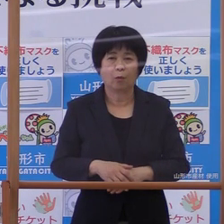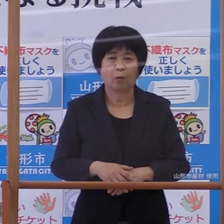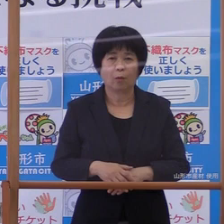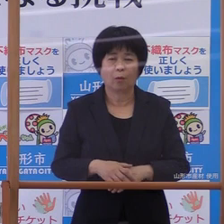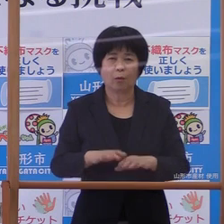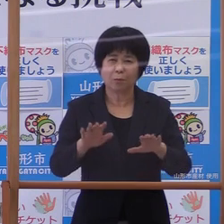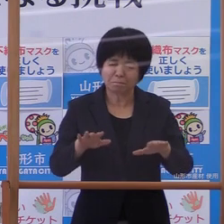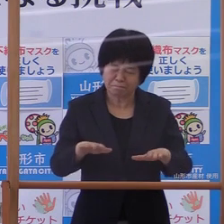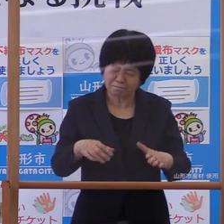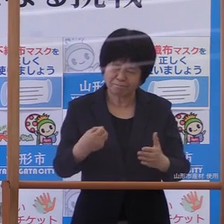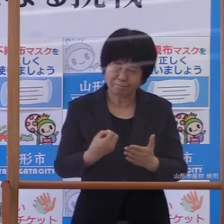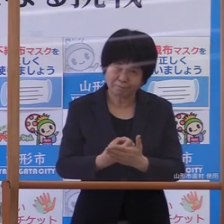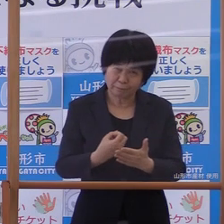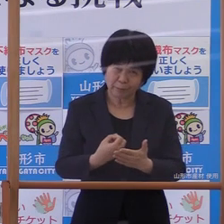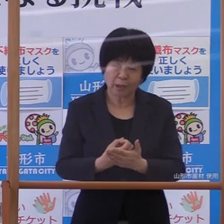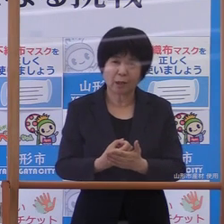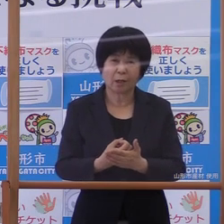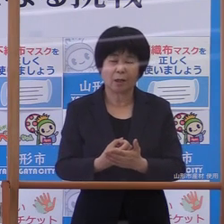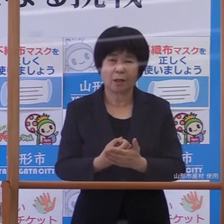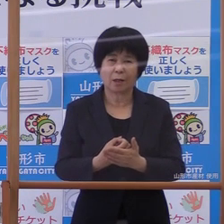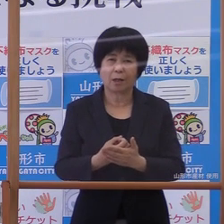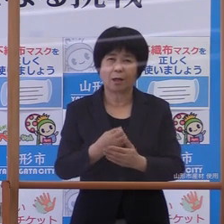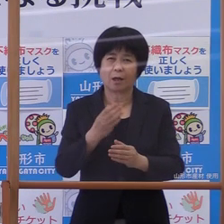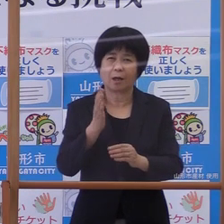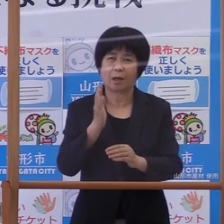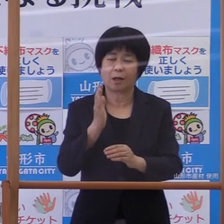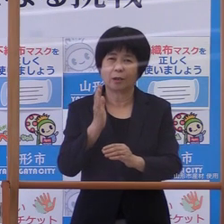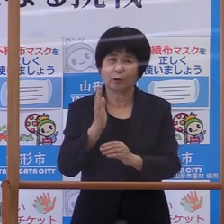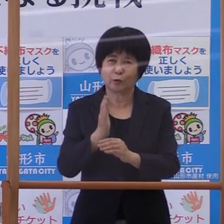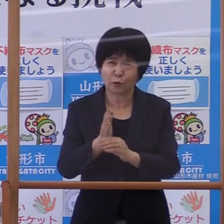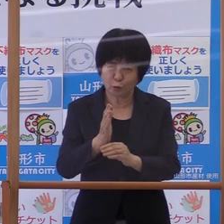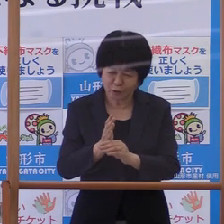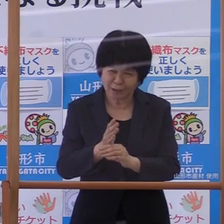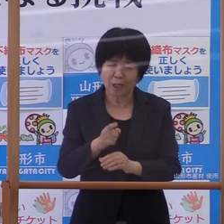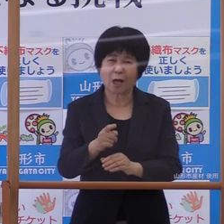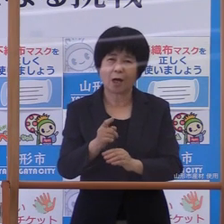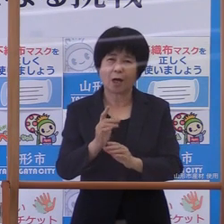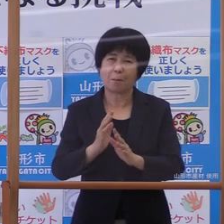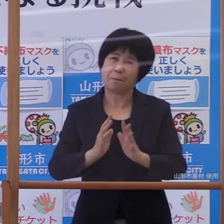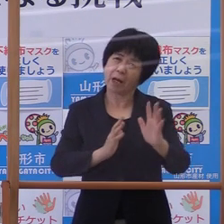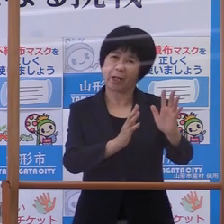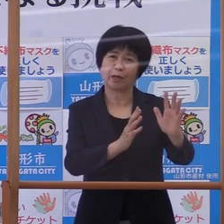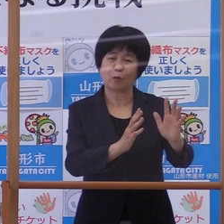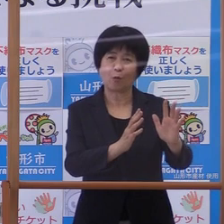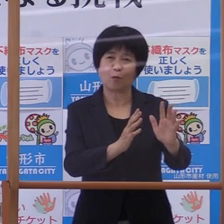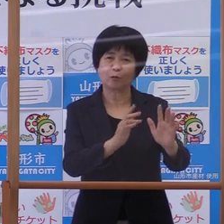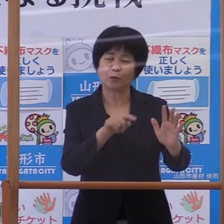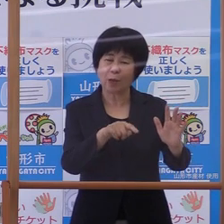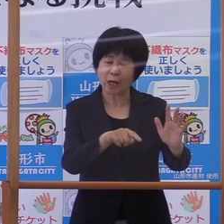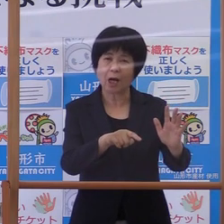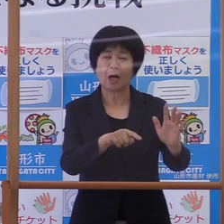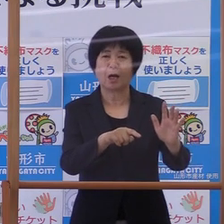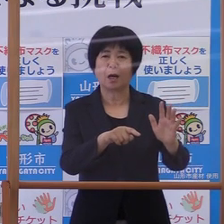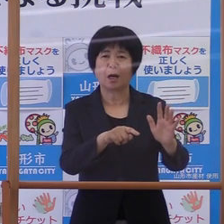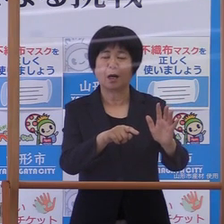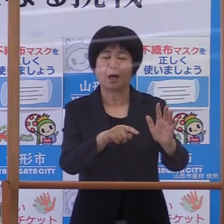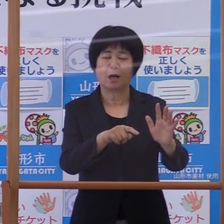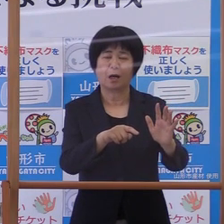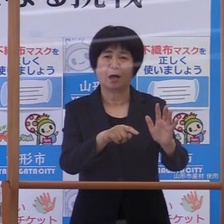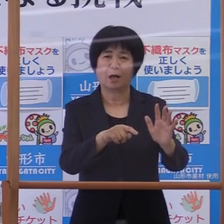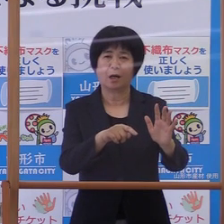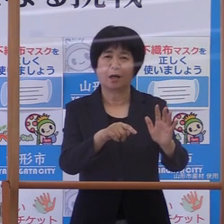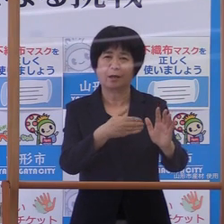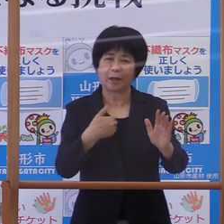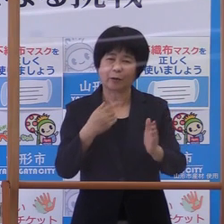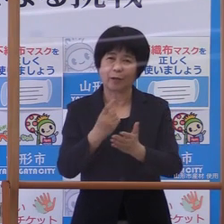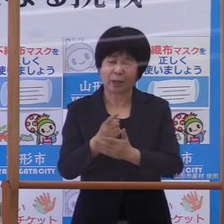今回残念ながら中止とせざるを得なくなったパレードでありますとか、そうしたものがですね、なるべく